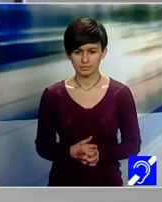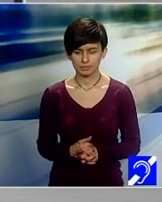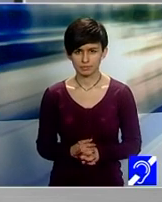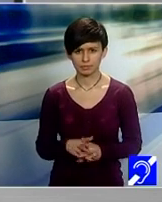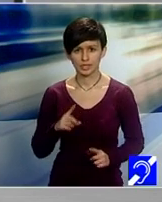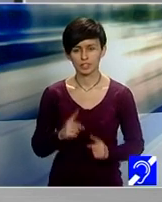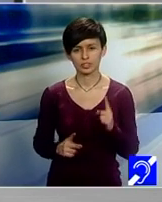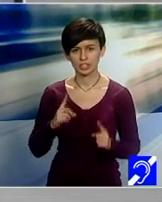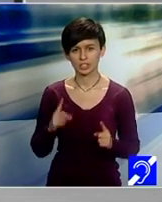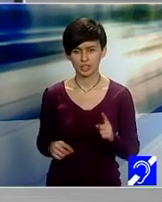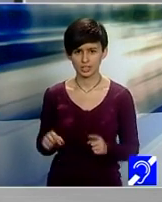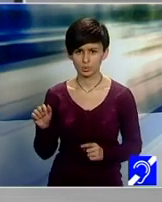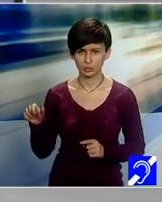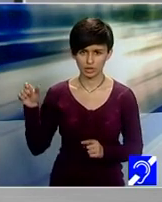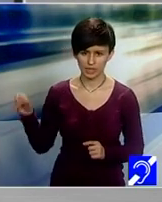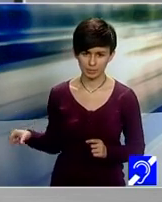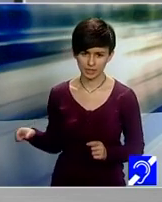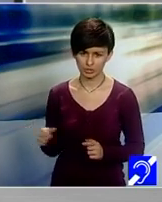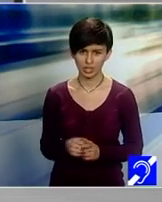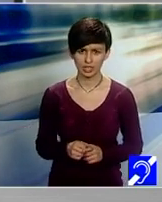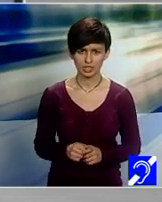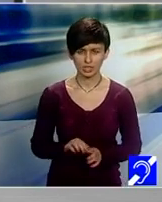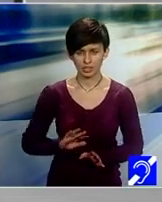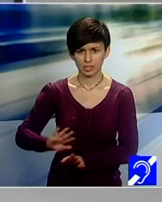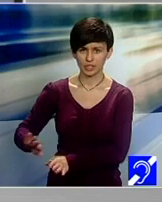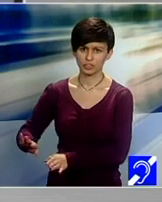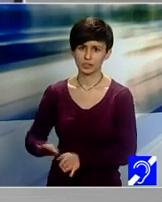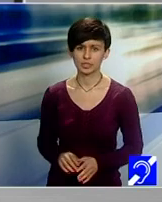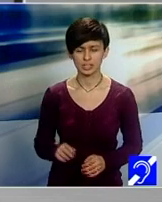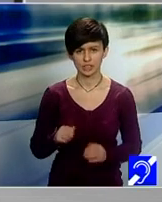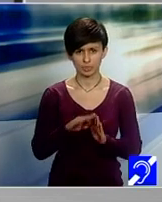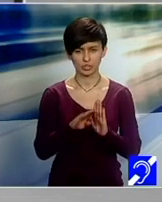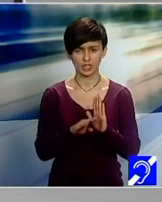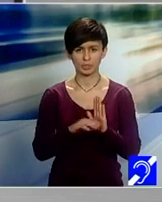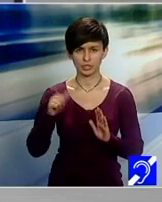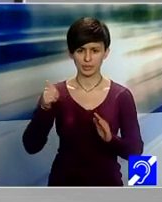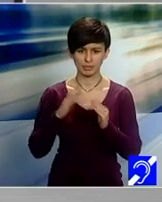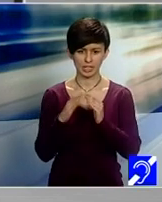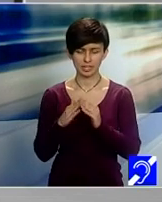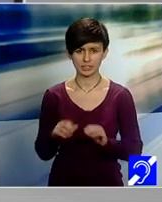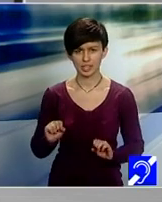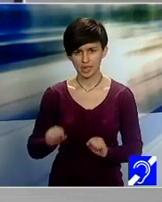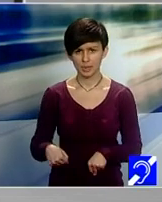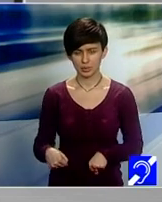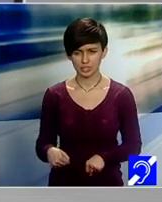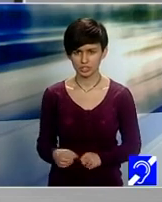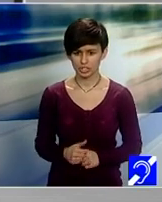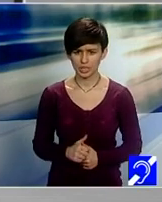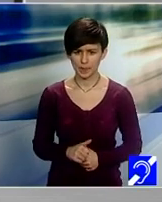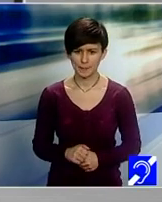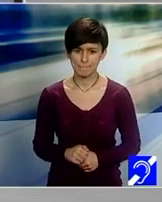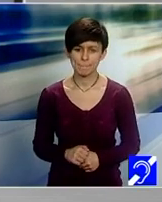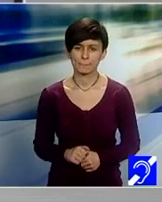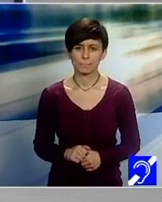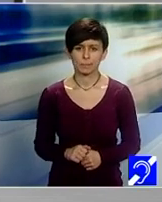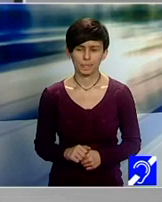și legiuitor, exceptezi programul Prima Casă, cred că băncile nu vor mai fi atât de